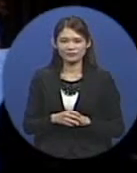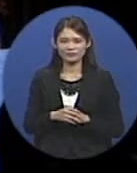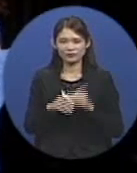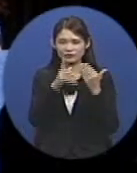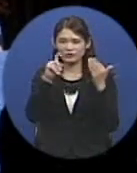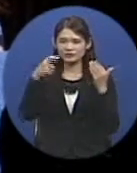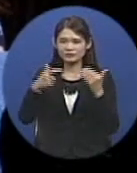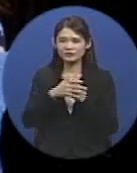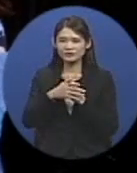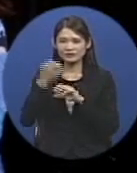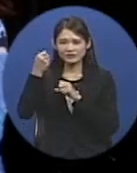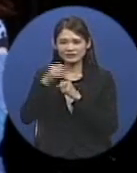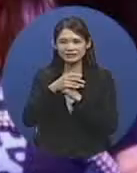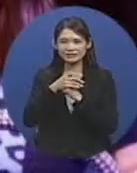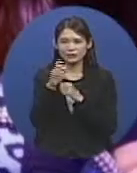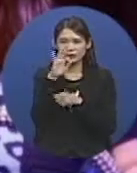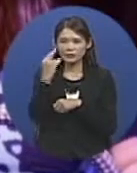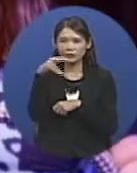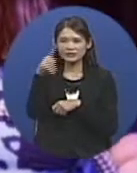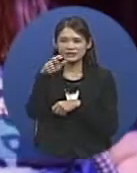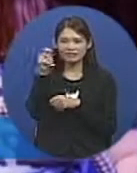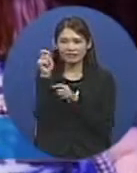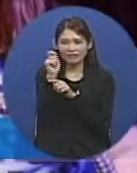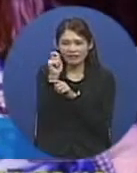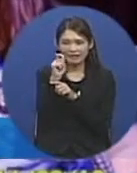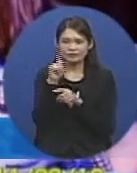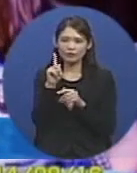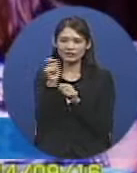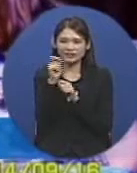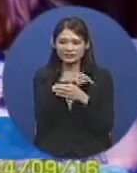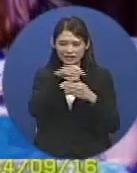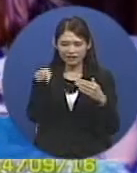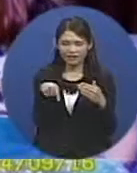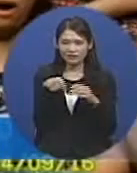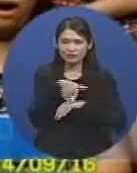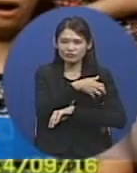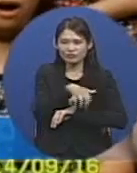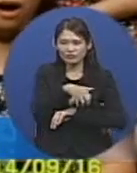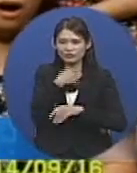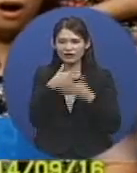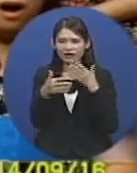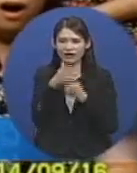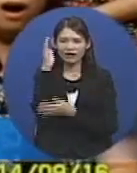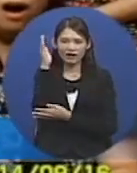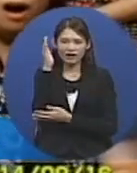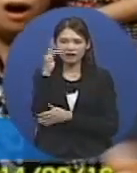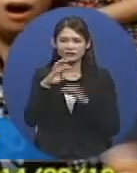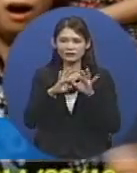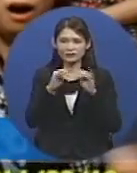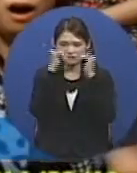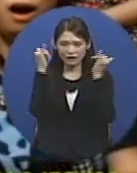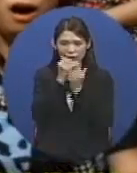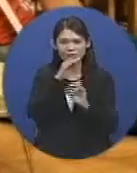16일에는 극단 햇빛촌의 요지경 택시가 공연돼 비좁은 택시 안에서 겪는 불편함과 불행한 에피소드를 통해 사회